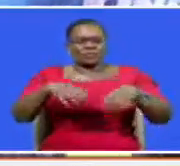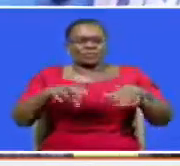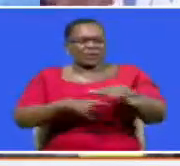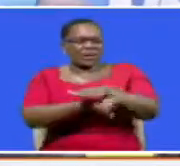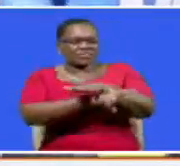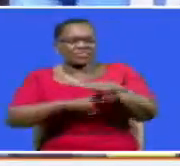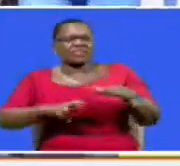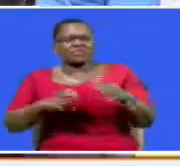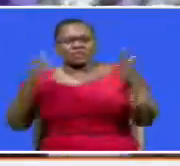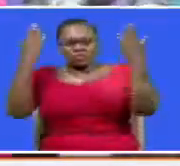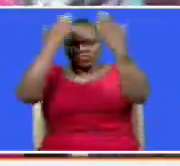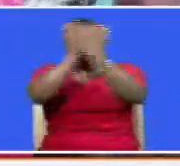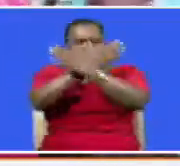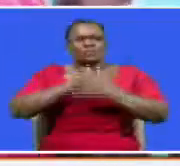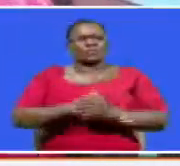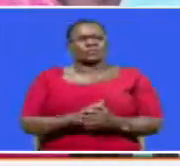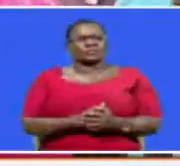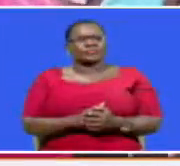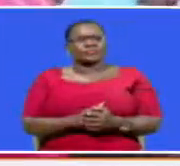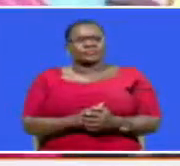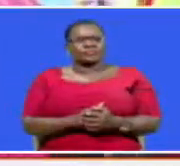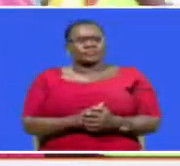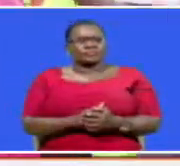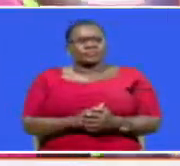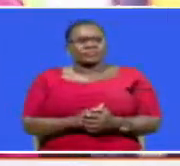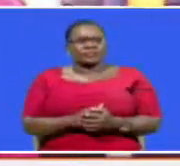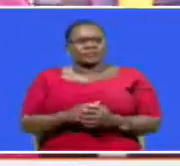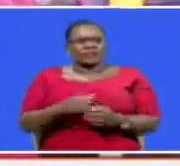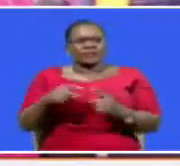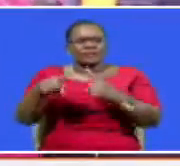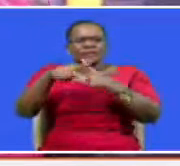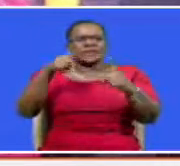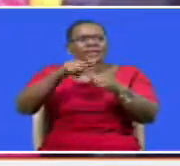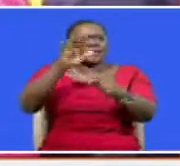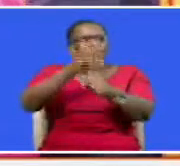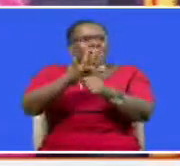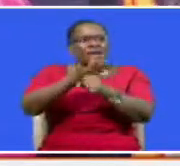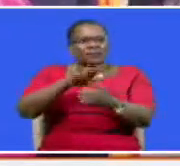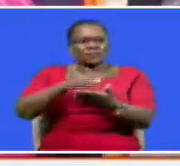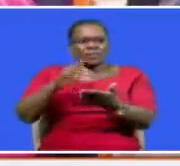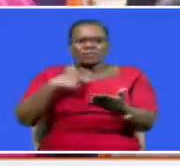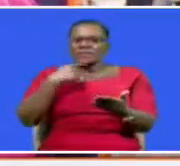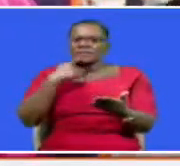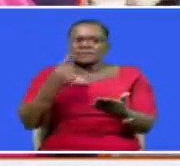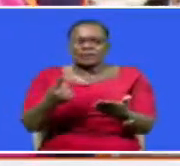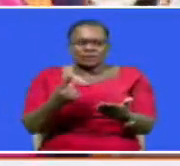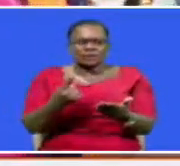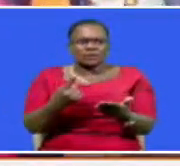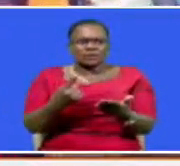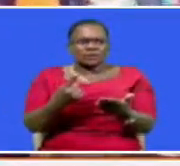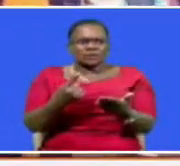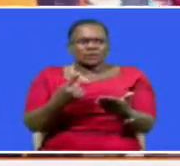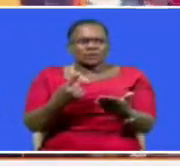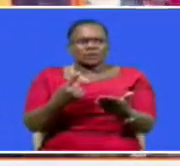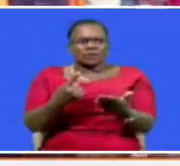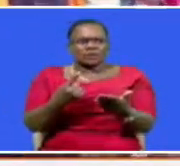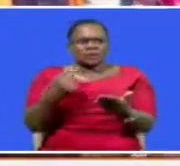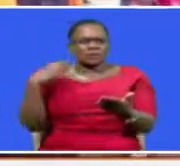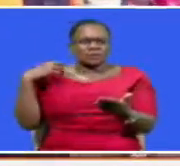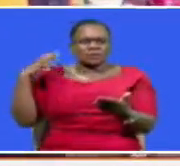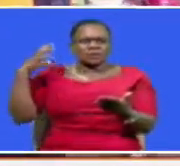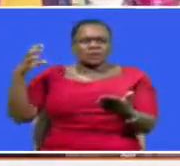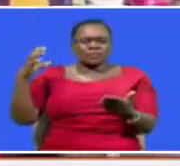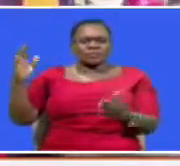yake kuibiwa usiku huo. Kesi za insecurity zimekuwa mingi sana na wacha niseme sababu pia MC wetu ni champion wa kupigana